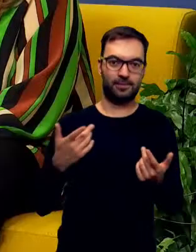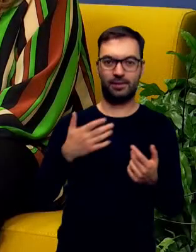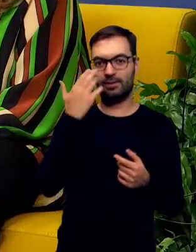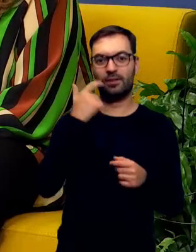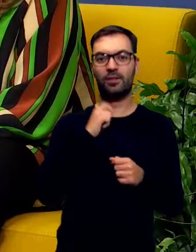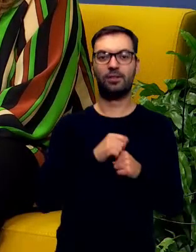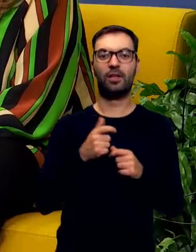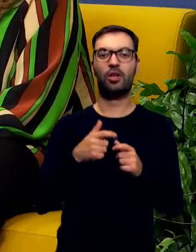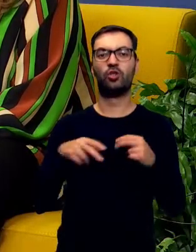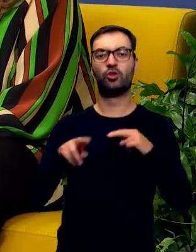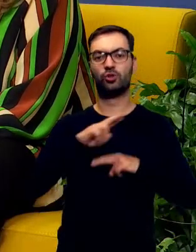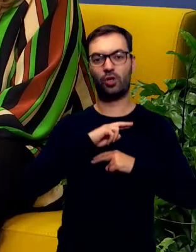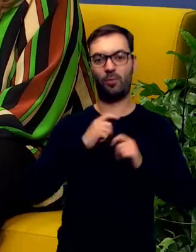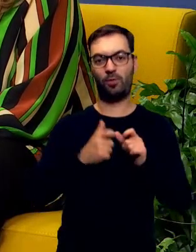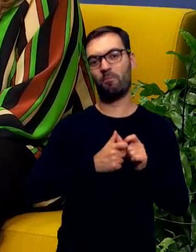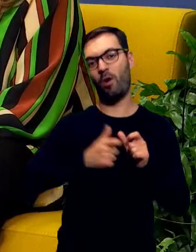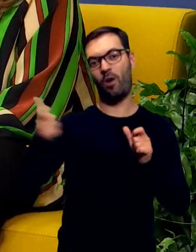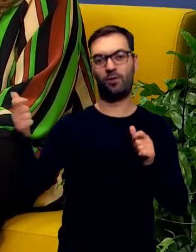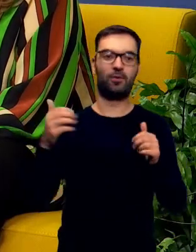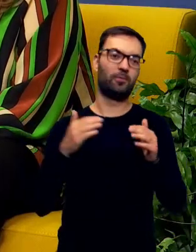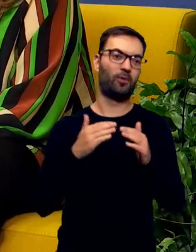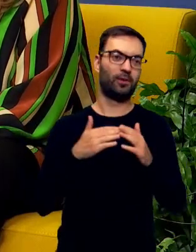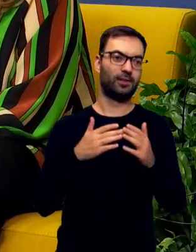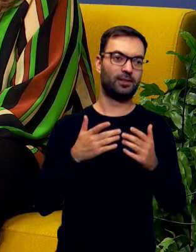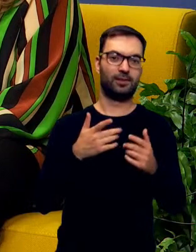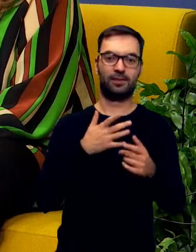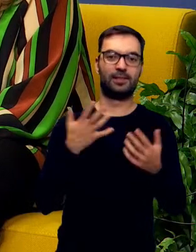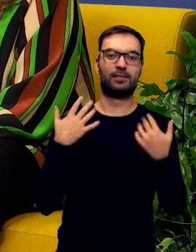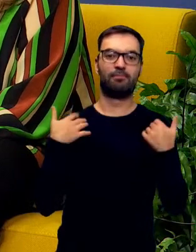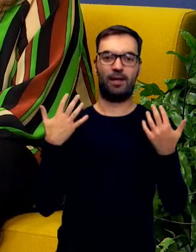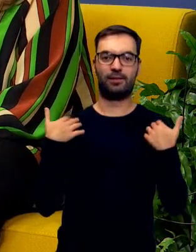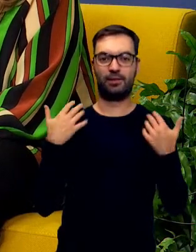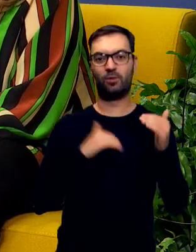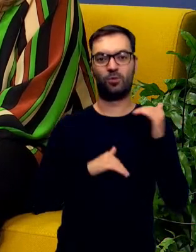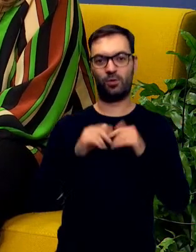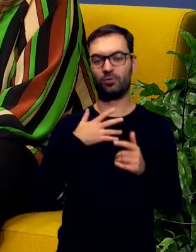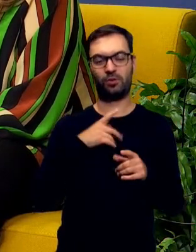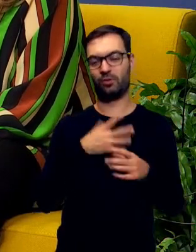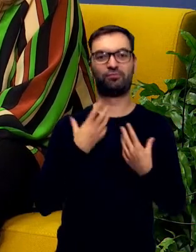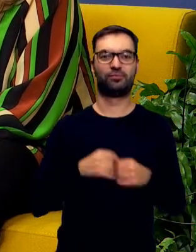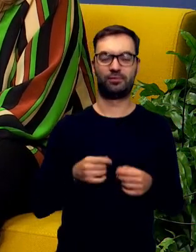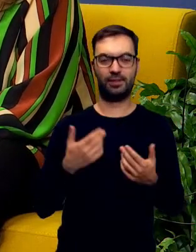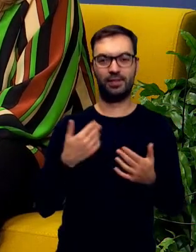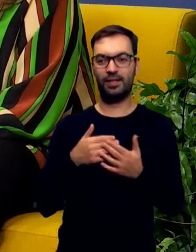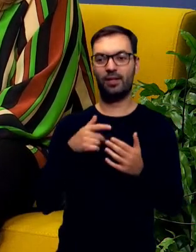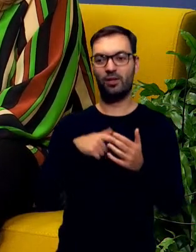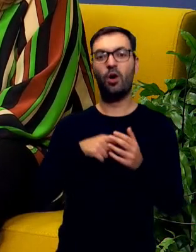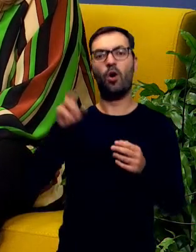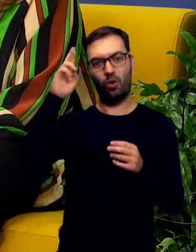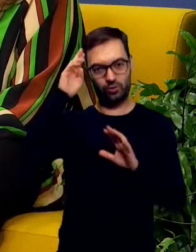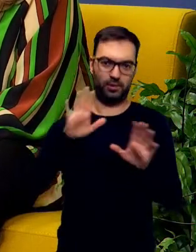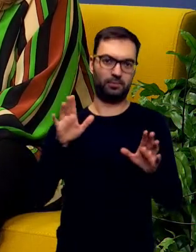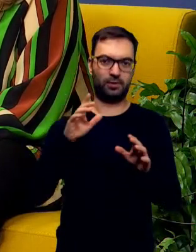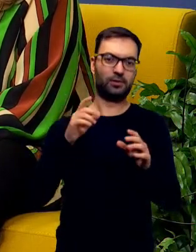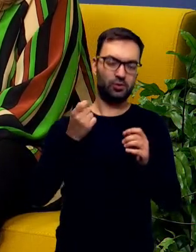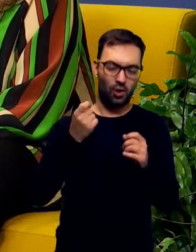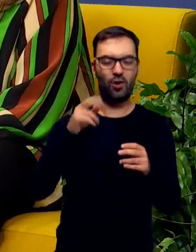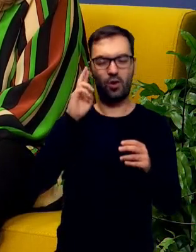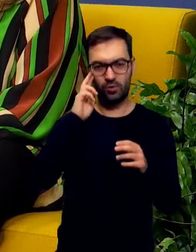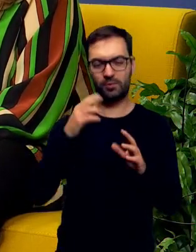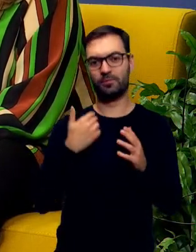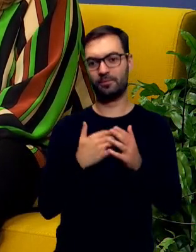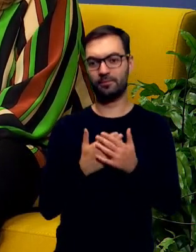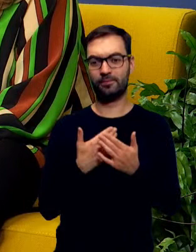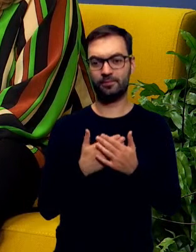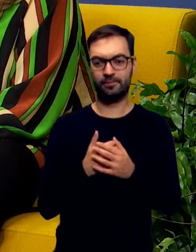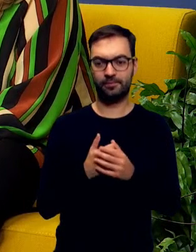molo w Sopocie od spaceru w górach i do pewnego stopnia to jest zrozumiałe oczywiście, dlatego